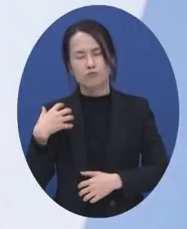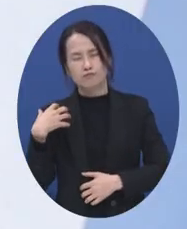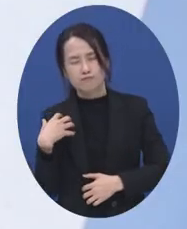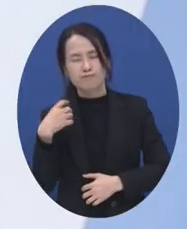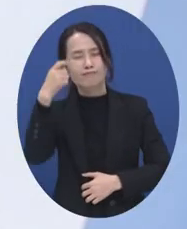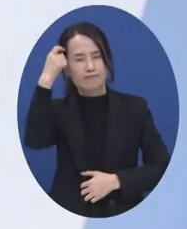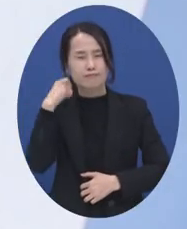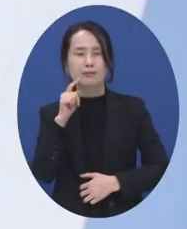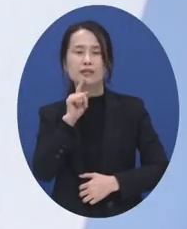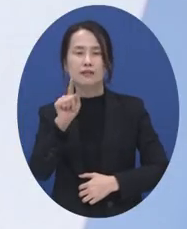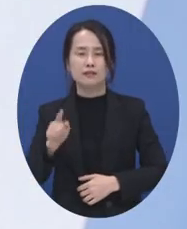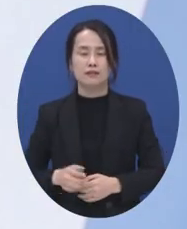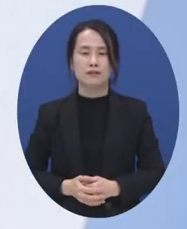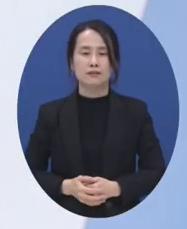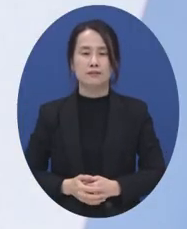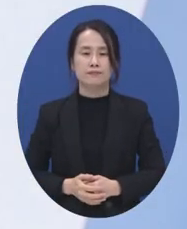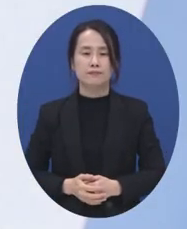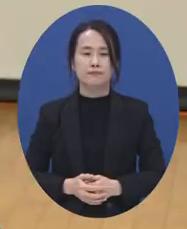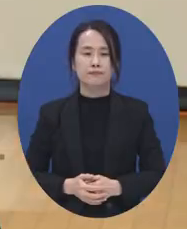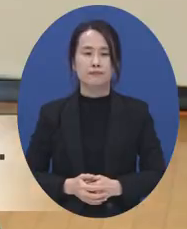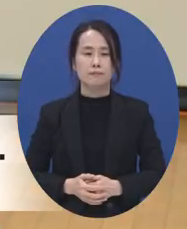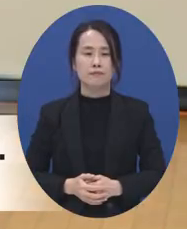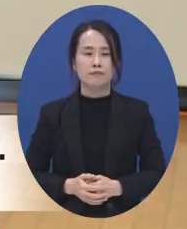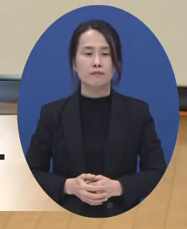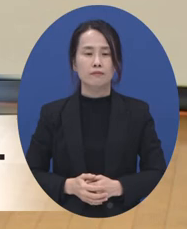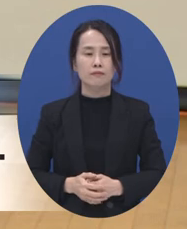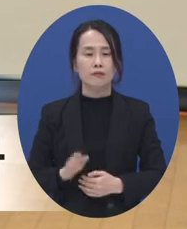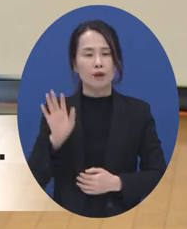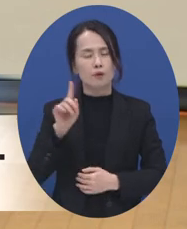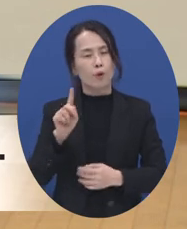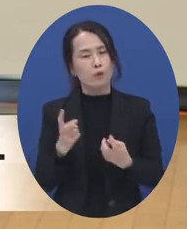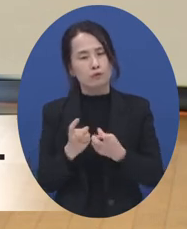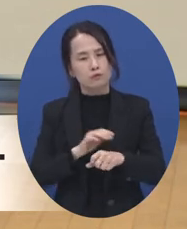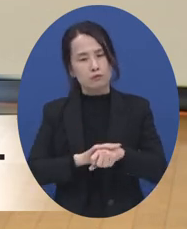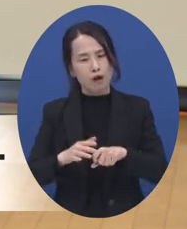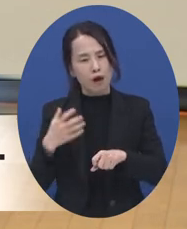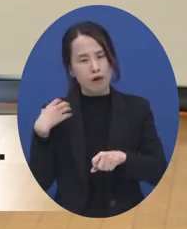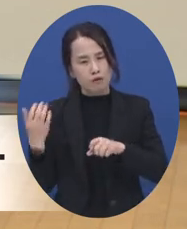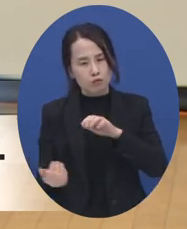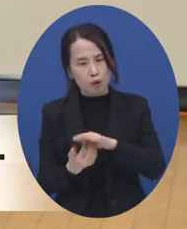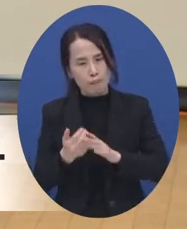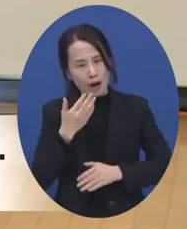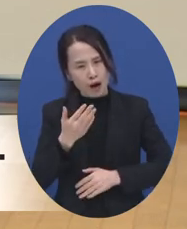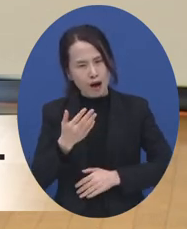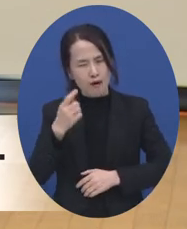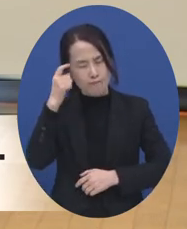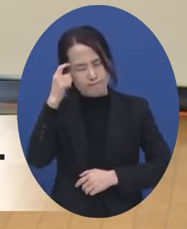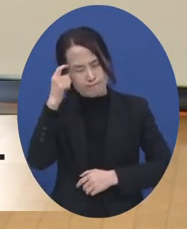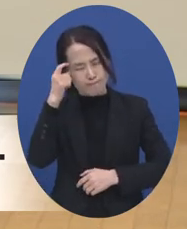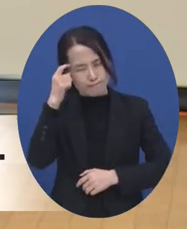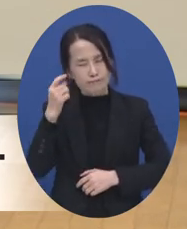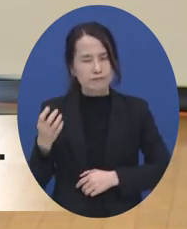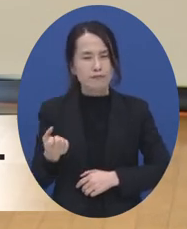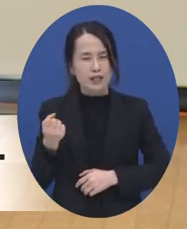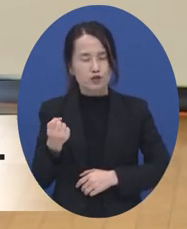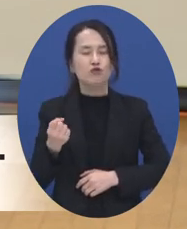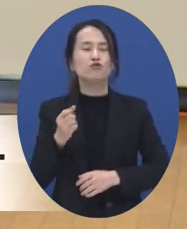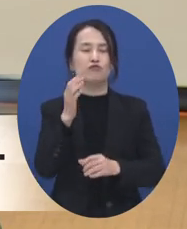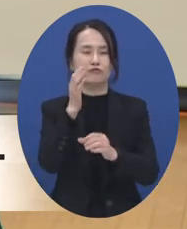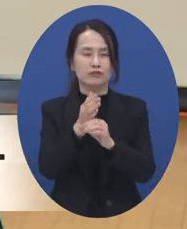갖고 있다고 말했습니다 앞으로 얻게 z 제대로 해나갈 수 있는지 그것을 계속 생각하고